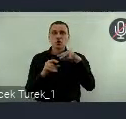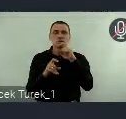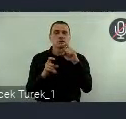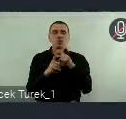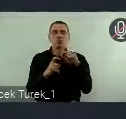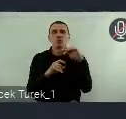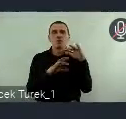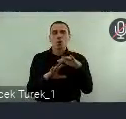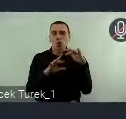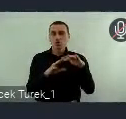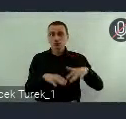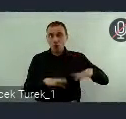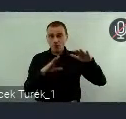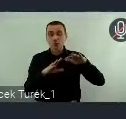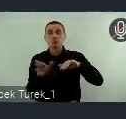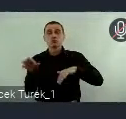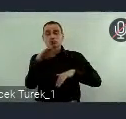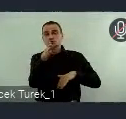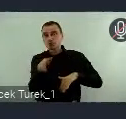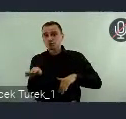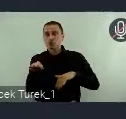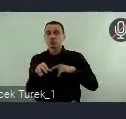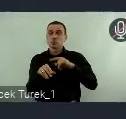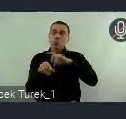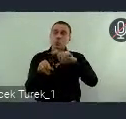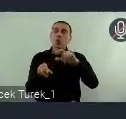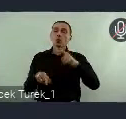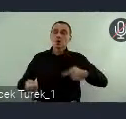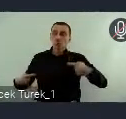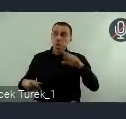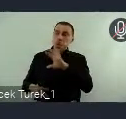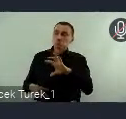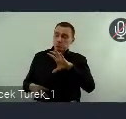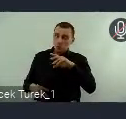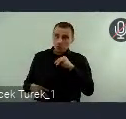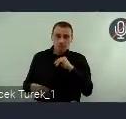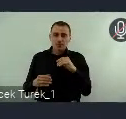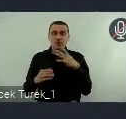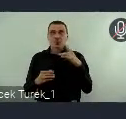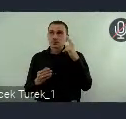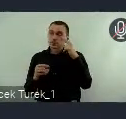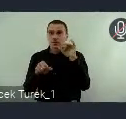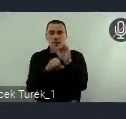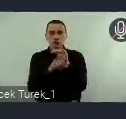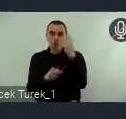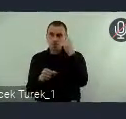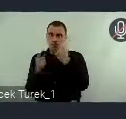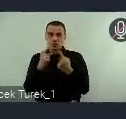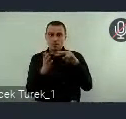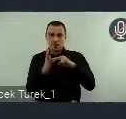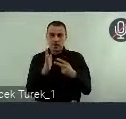można wyznaczyć takie miejsce i tak dalej do obserwacji dla osób na wózkach że widzimy to Zastanówmy się zaplanujemy